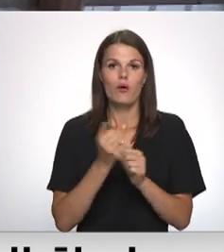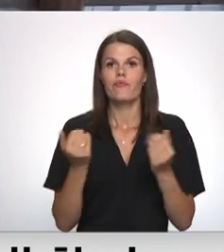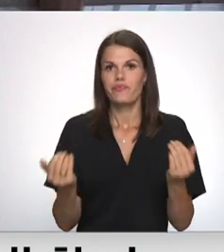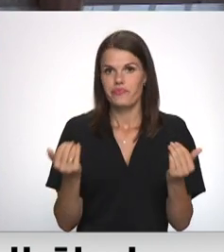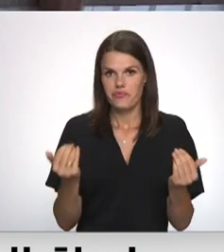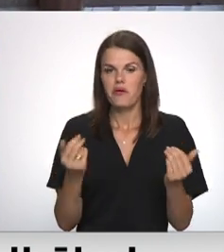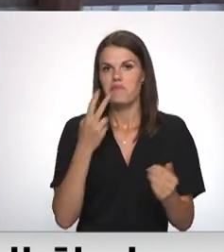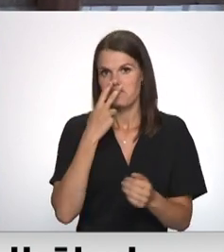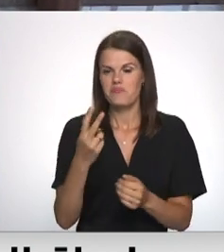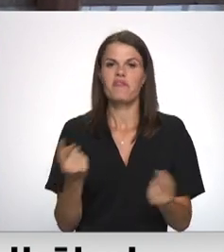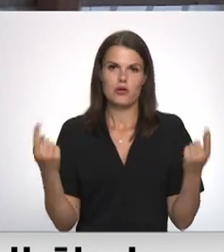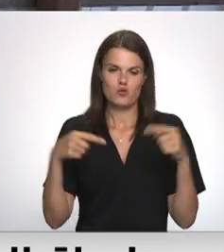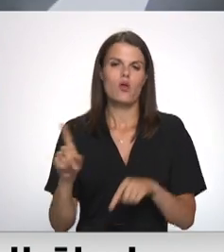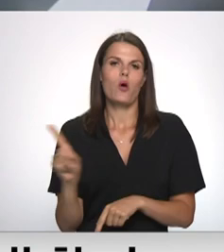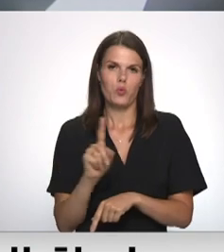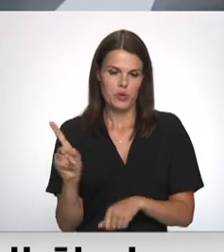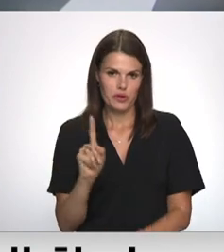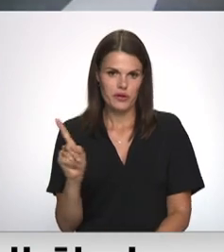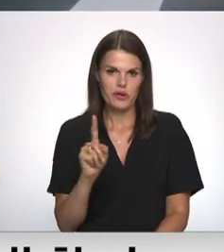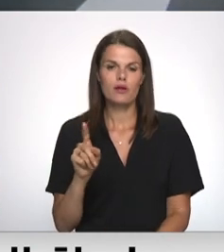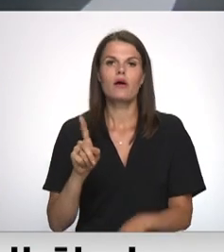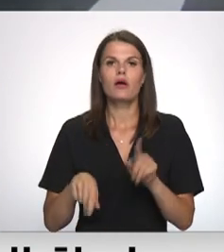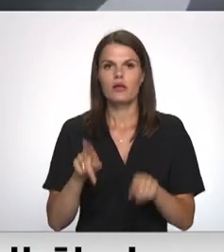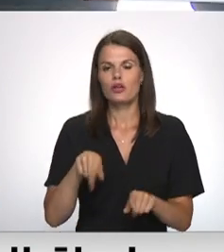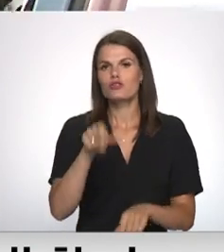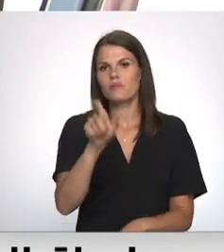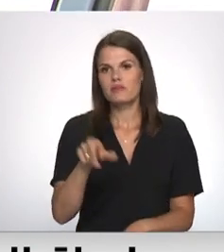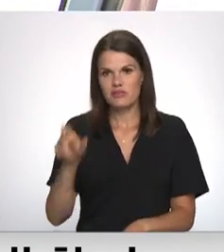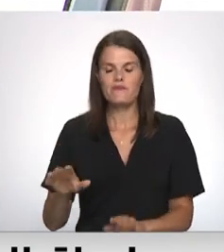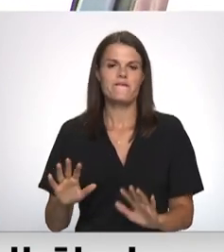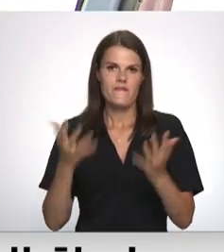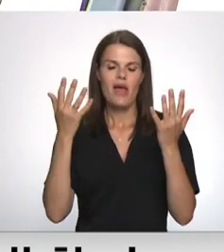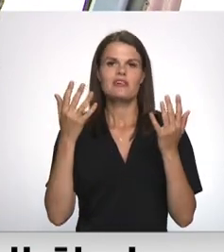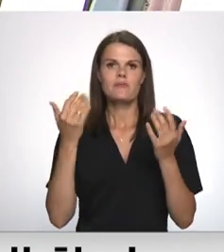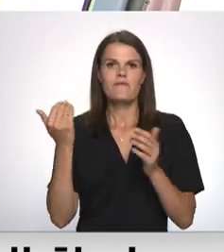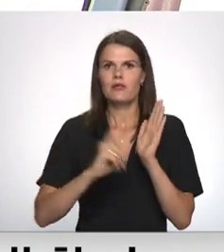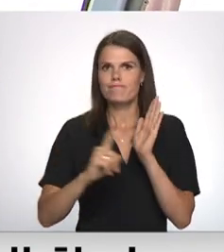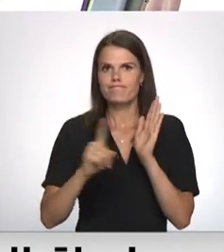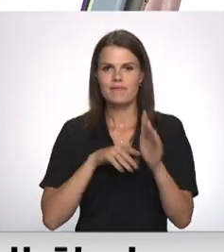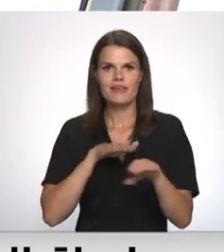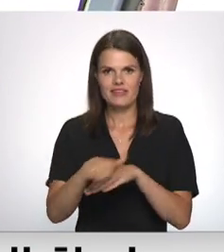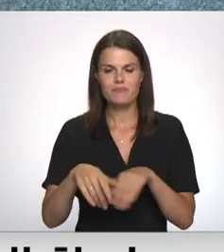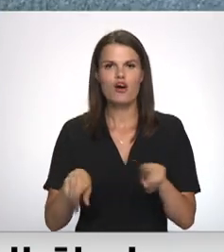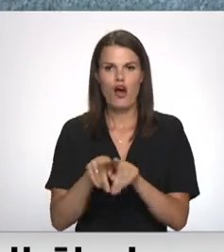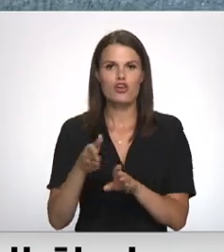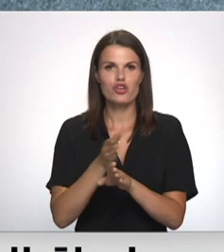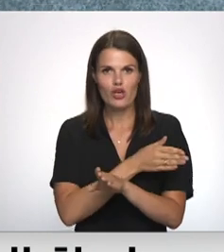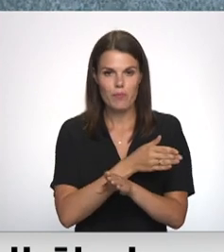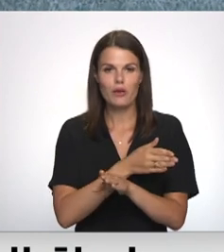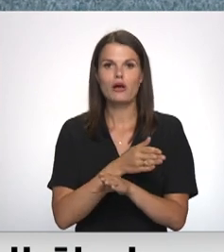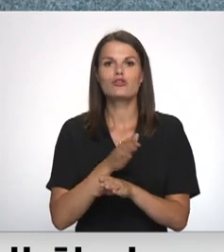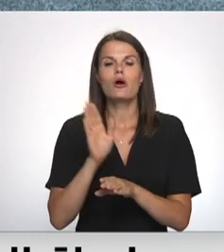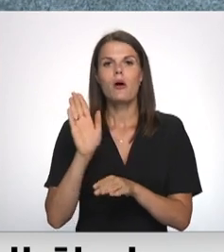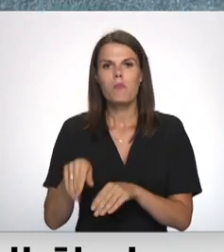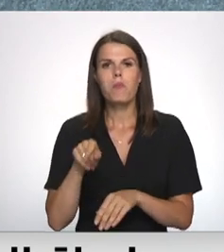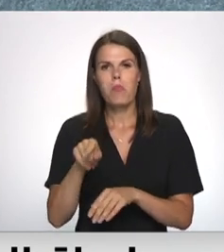Tagad pārsvarā visu laiku ir. Ir pasažieri, kuriem bijis paveicies. Viņu reizi bijuši izpildīti arī iepriekš. Par